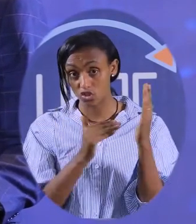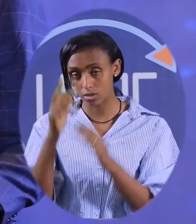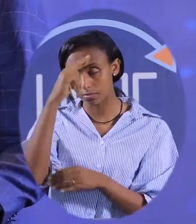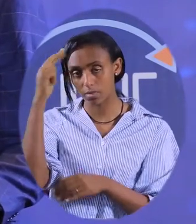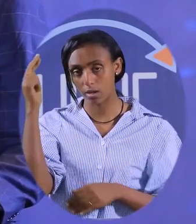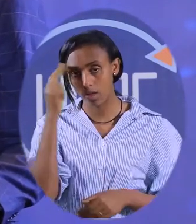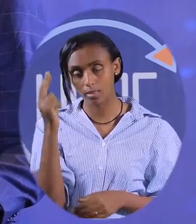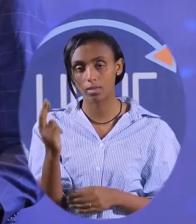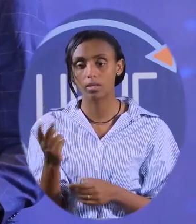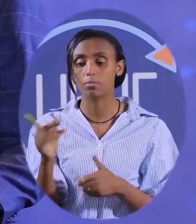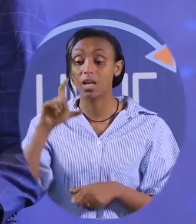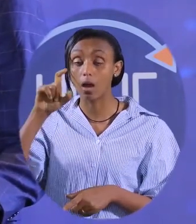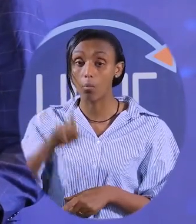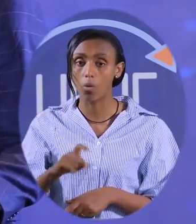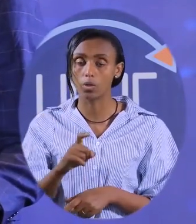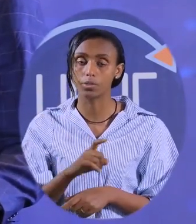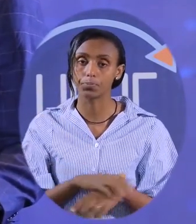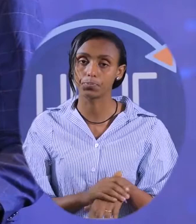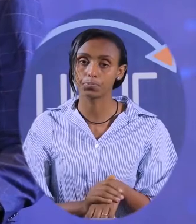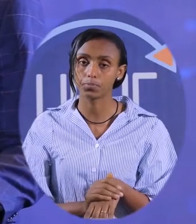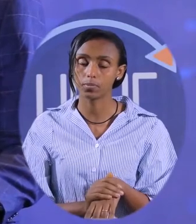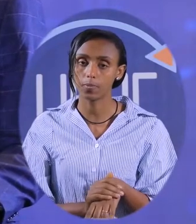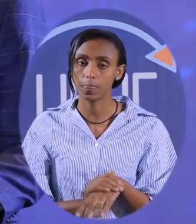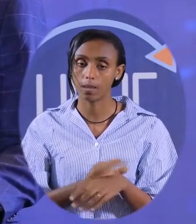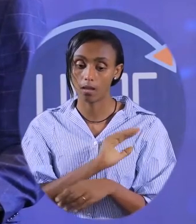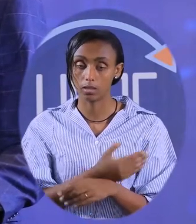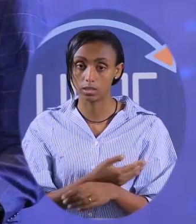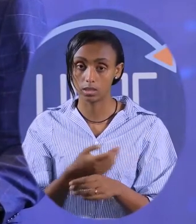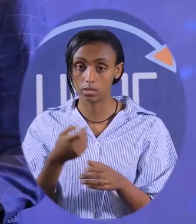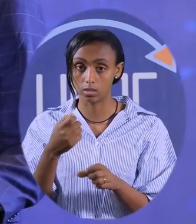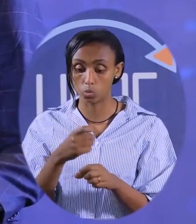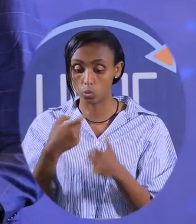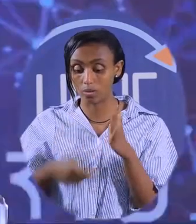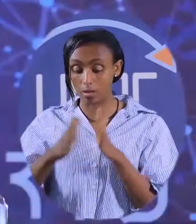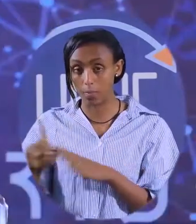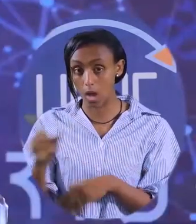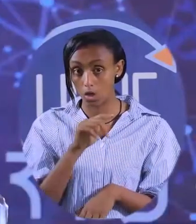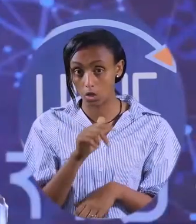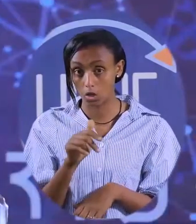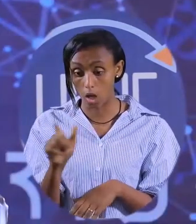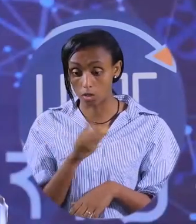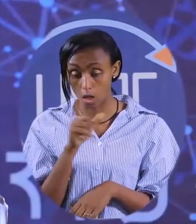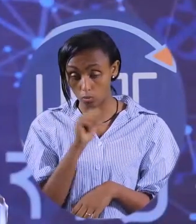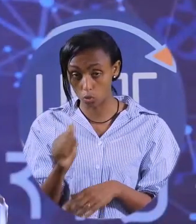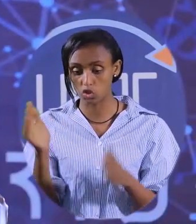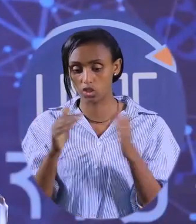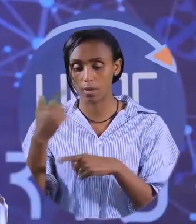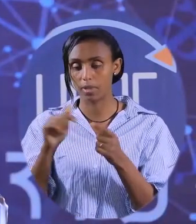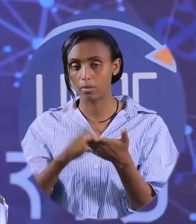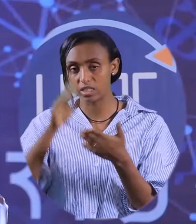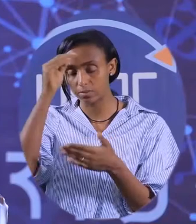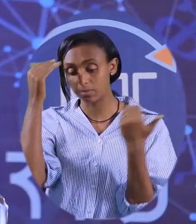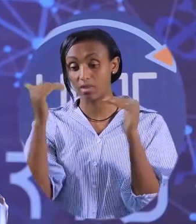የተነሳ የሚገባውን የሌበርም ይሁን ለሌበር ውጤታማ አለመሆን ችግር ያመጣል። በትምህርት